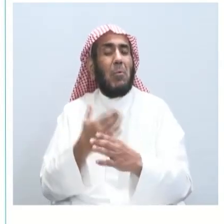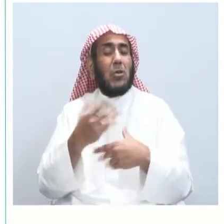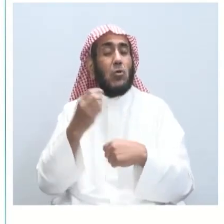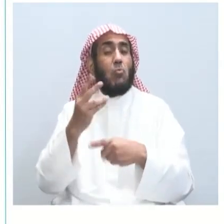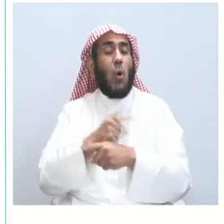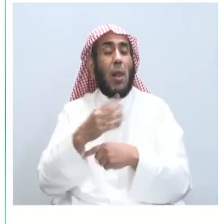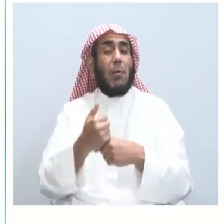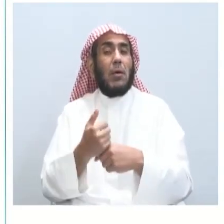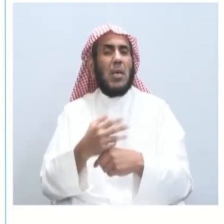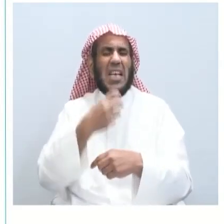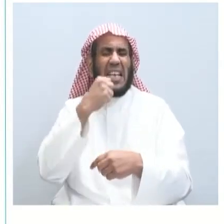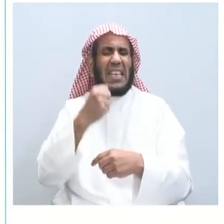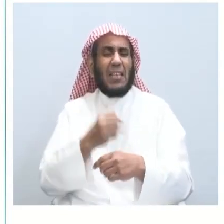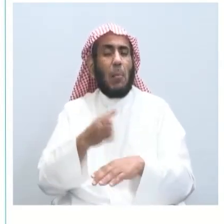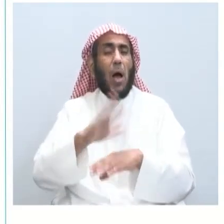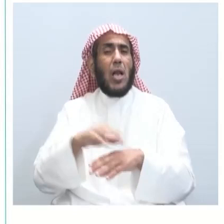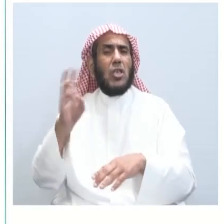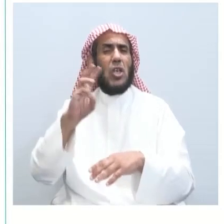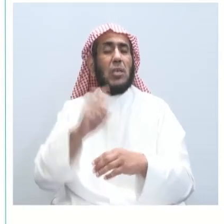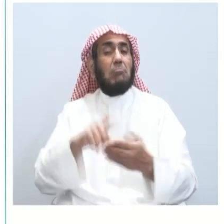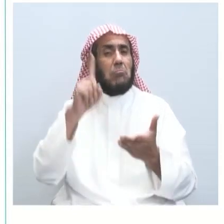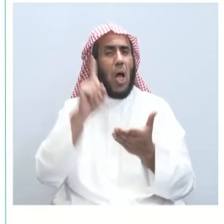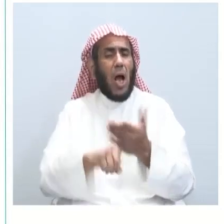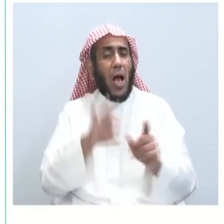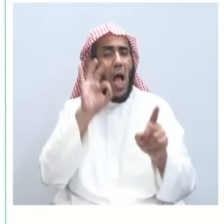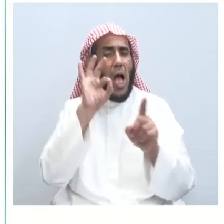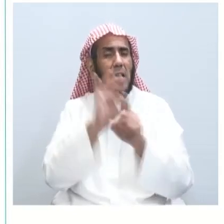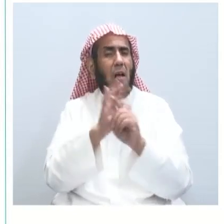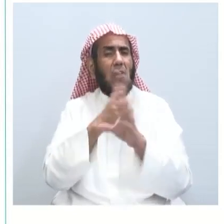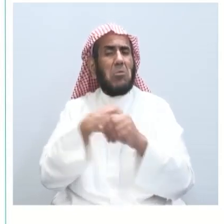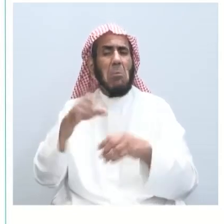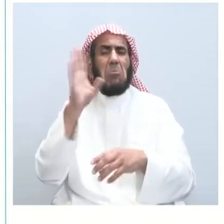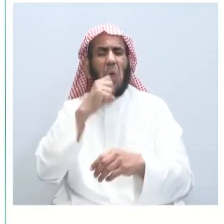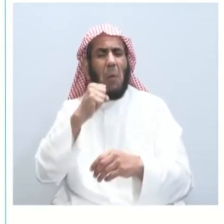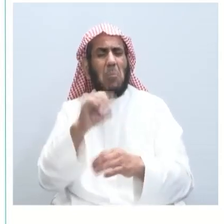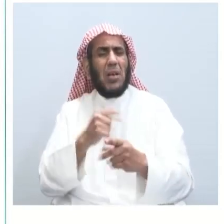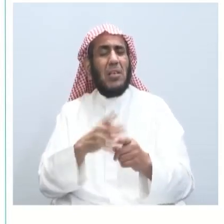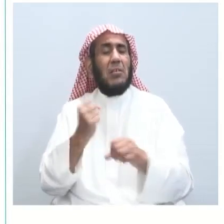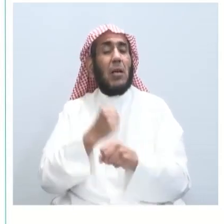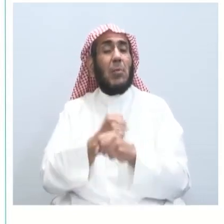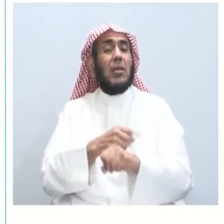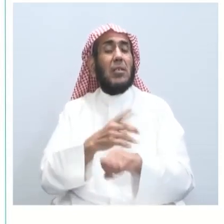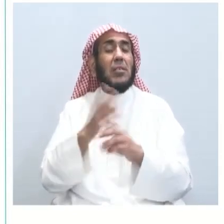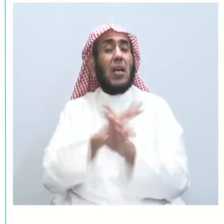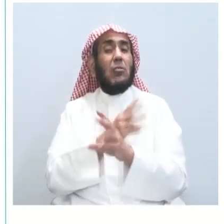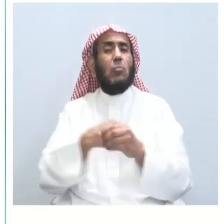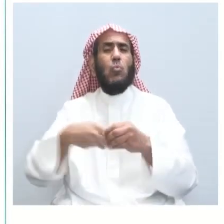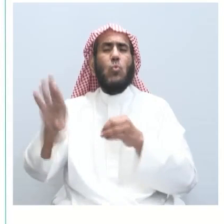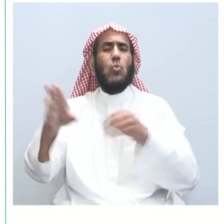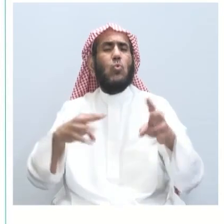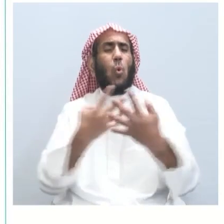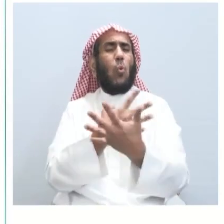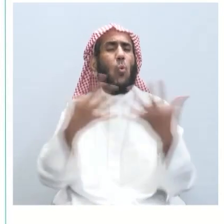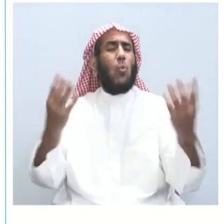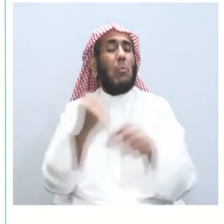لماذا يصعب الشركات تحقيق اهدافها التسويقيه عندما تستخدم التسويق الجماهيري